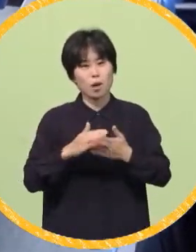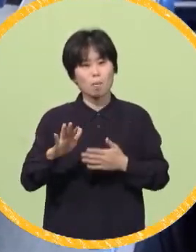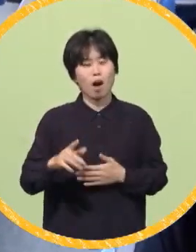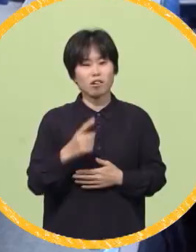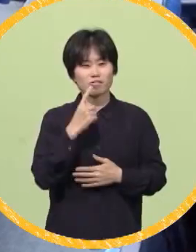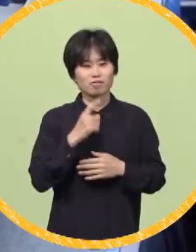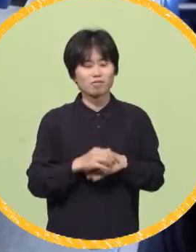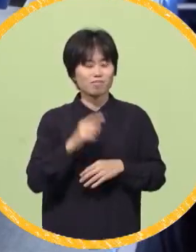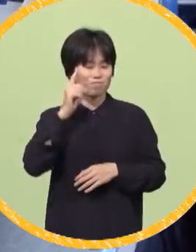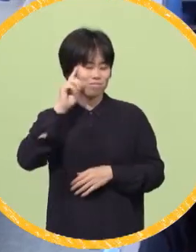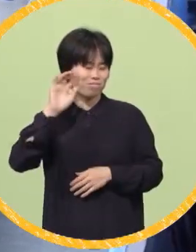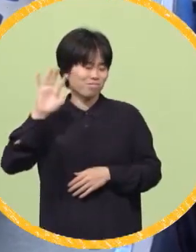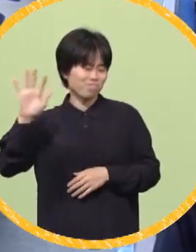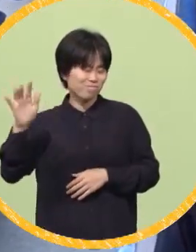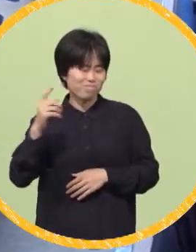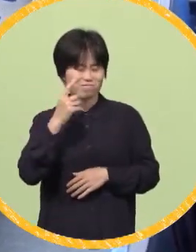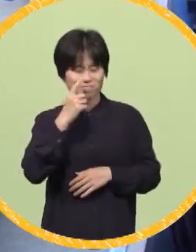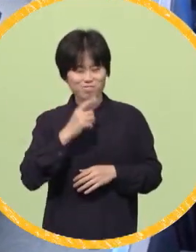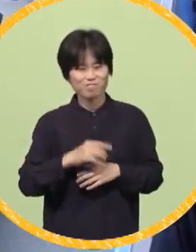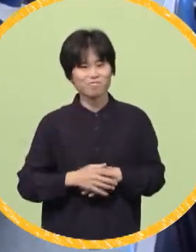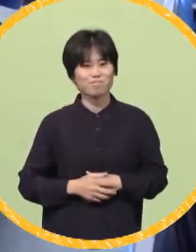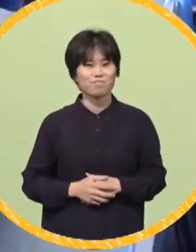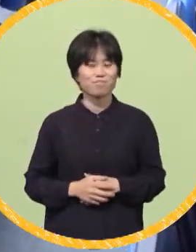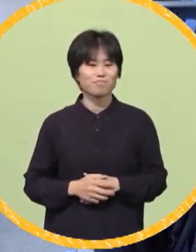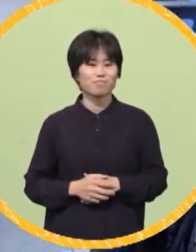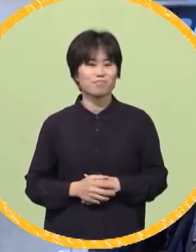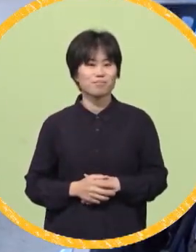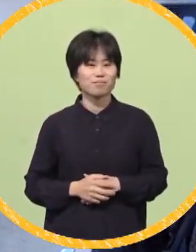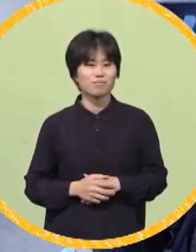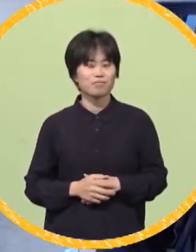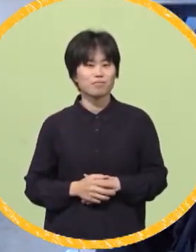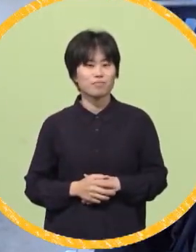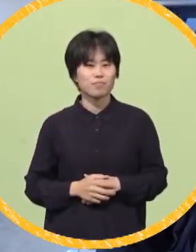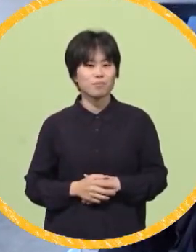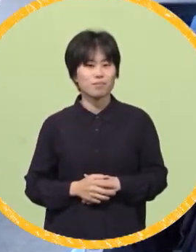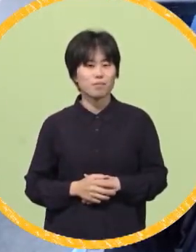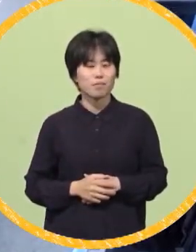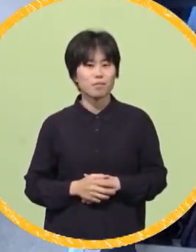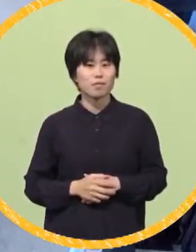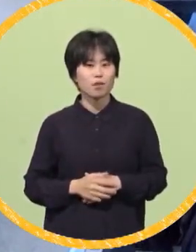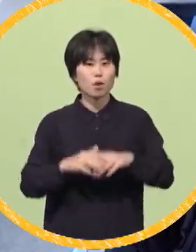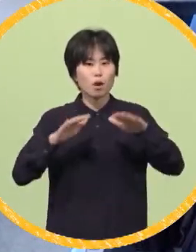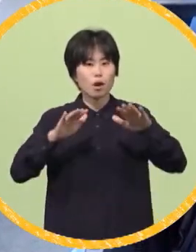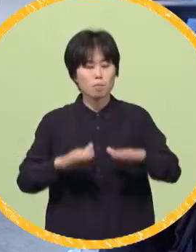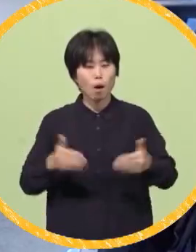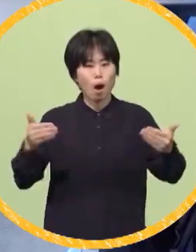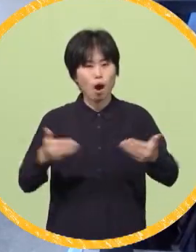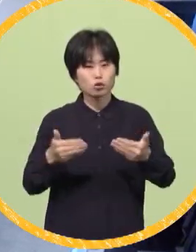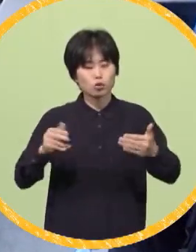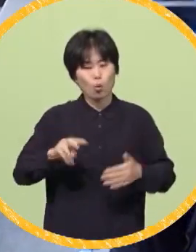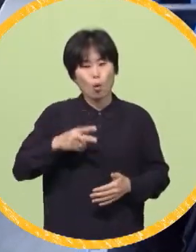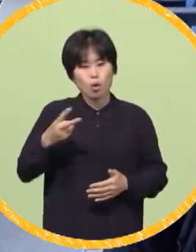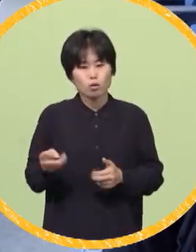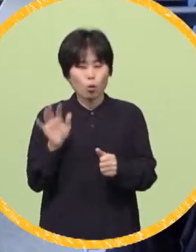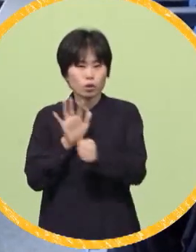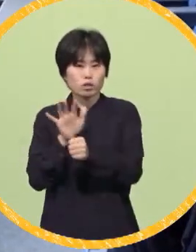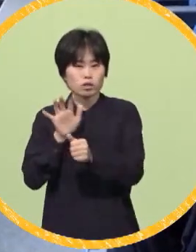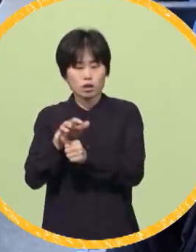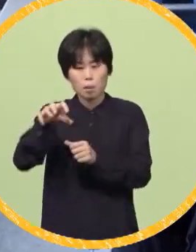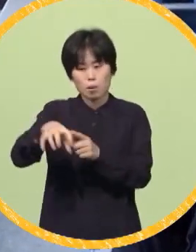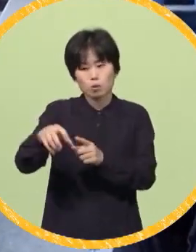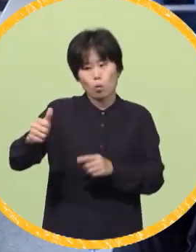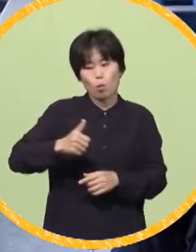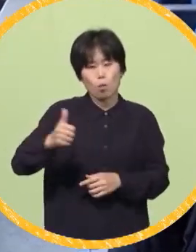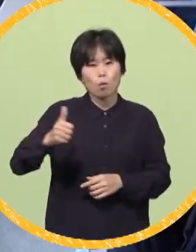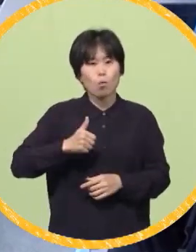って懐かしいなと思って参加しました、はい。まあ、今就労甲子園に通ってるんで、そうですね、